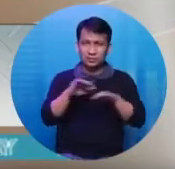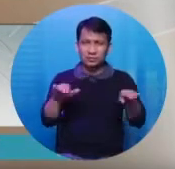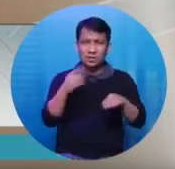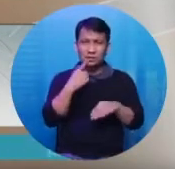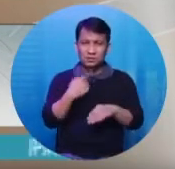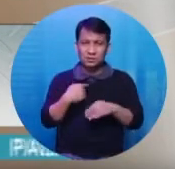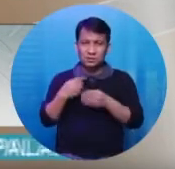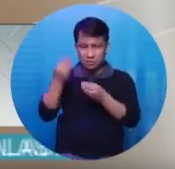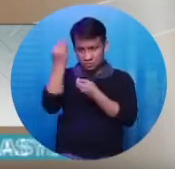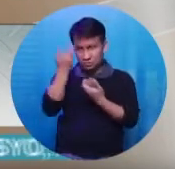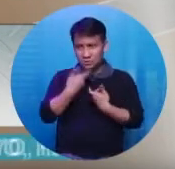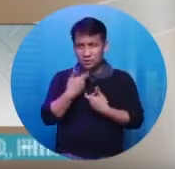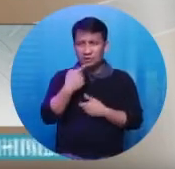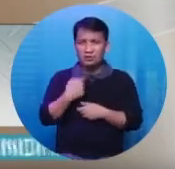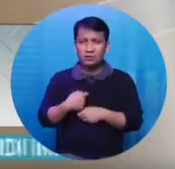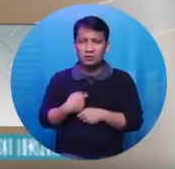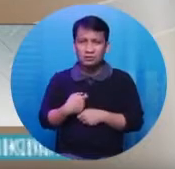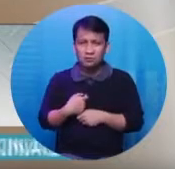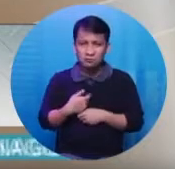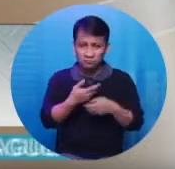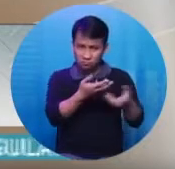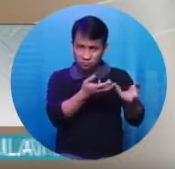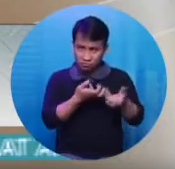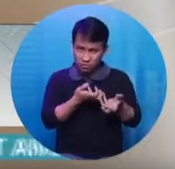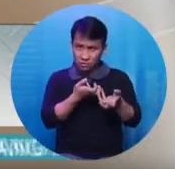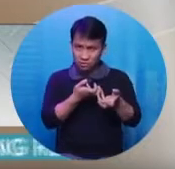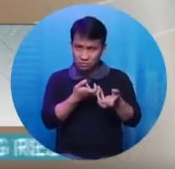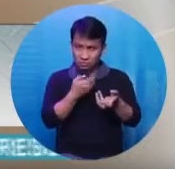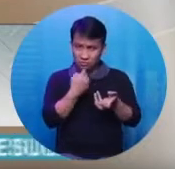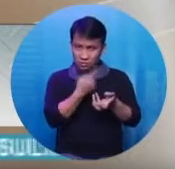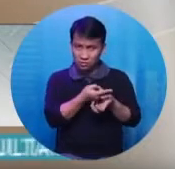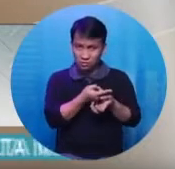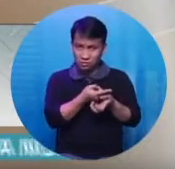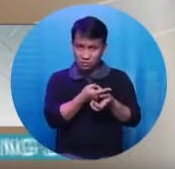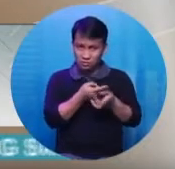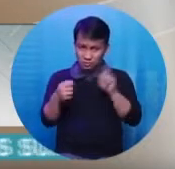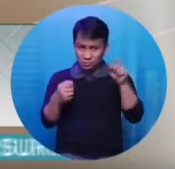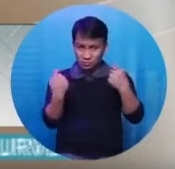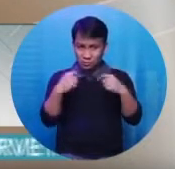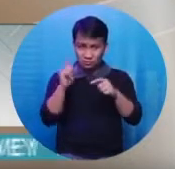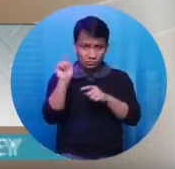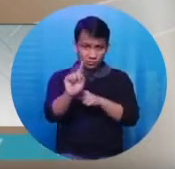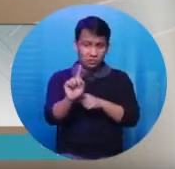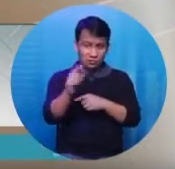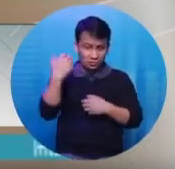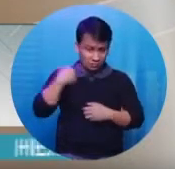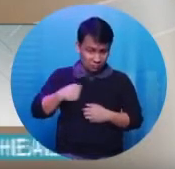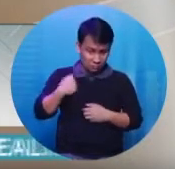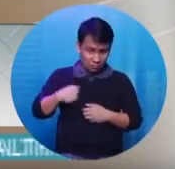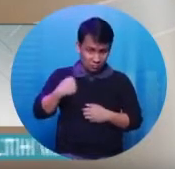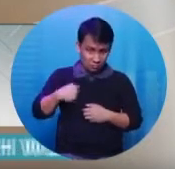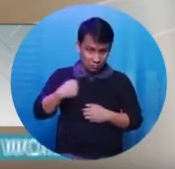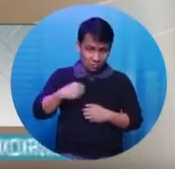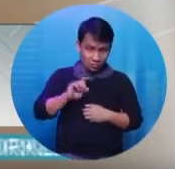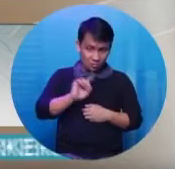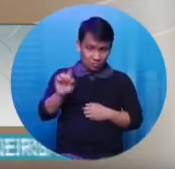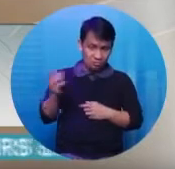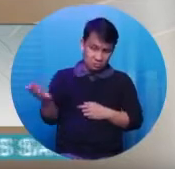niyo sa research na gusto niyang samahan mo siyang maligo. At doon yung gagawin yung gusto